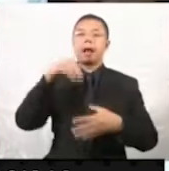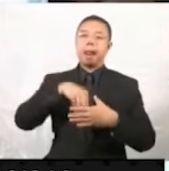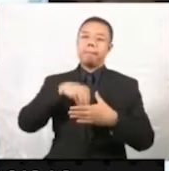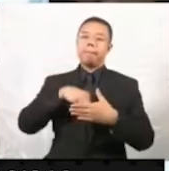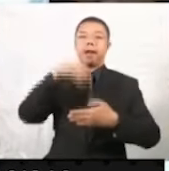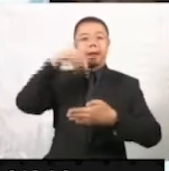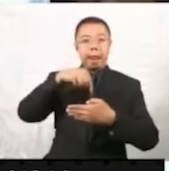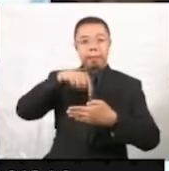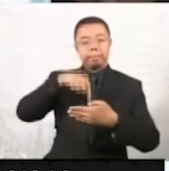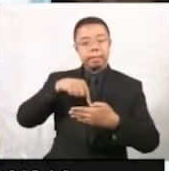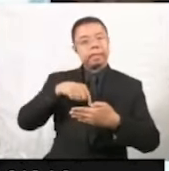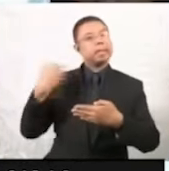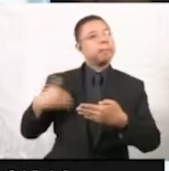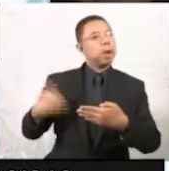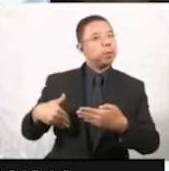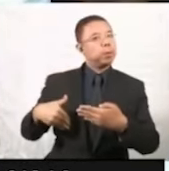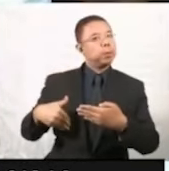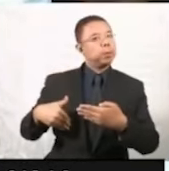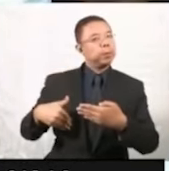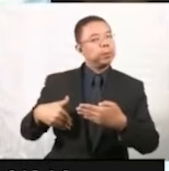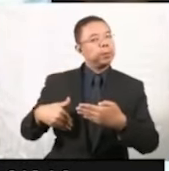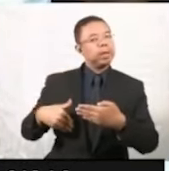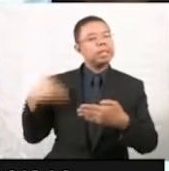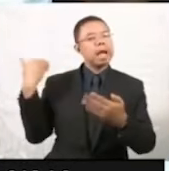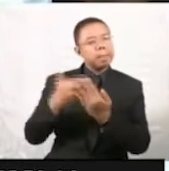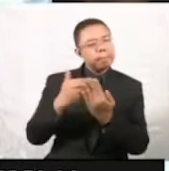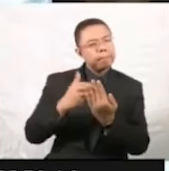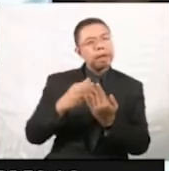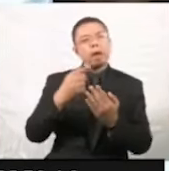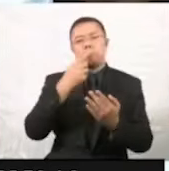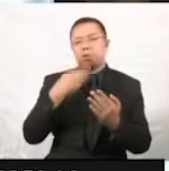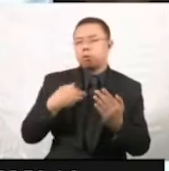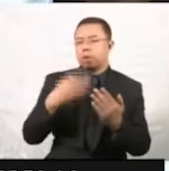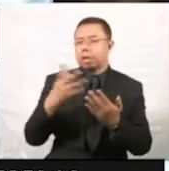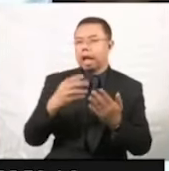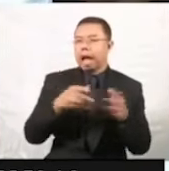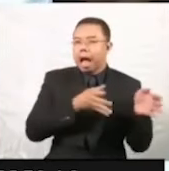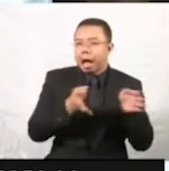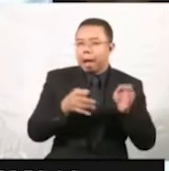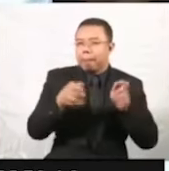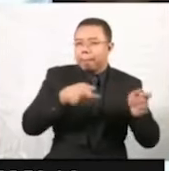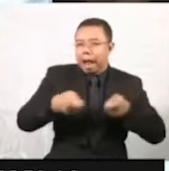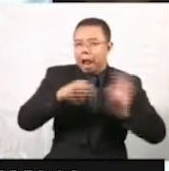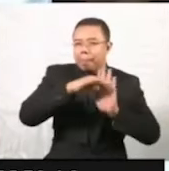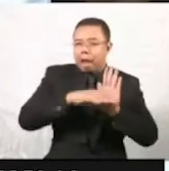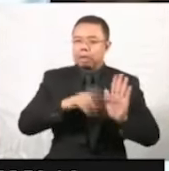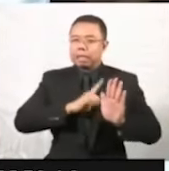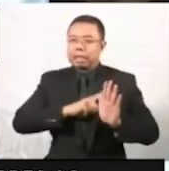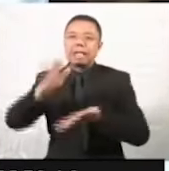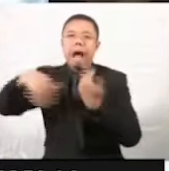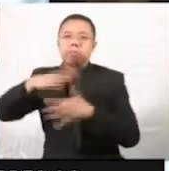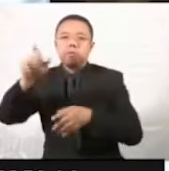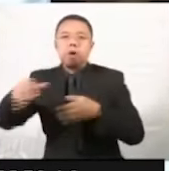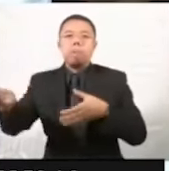Badu dalam itu tidak mau sampai e nilai-nilai luhurnya terkontaminasi oleh oleh infiltrasi